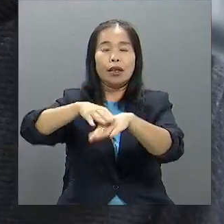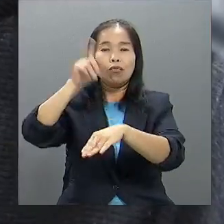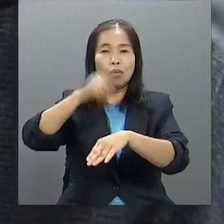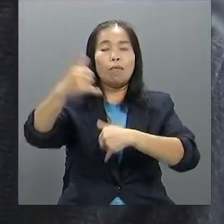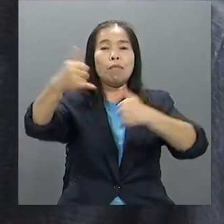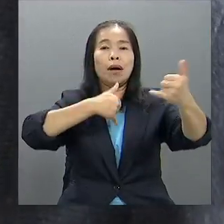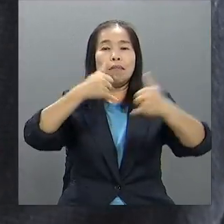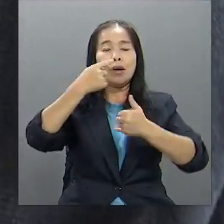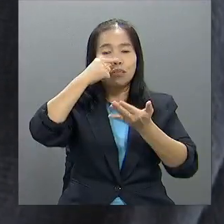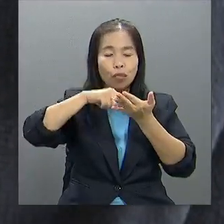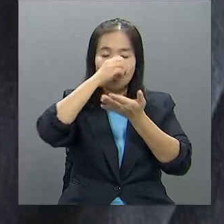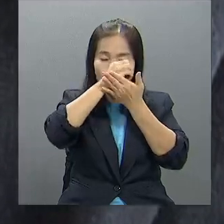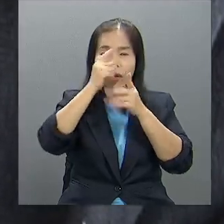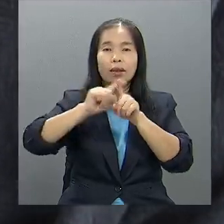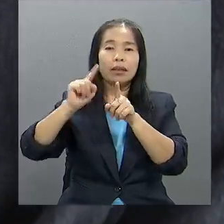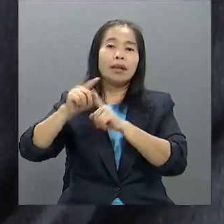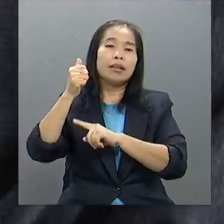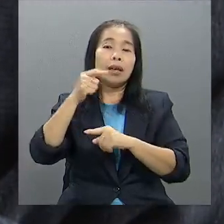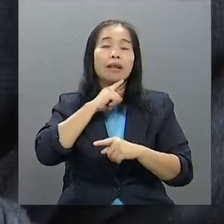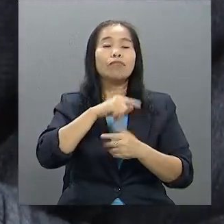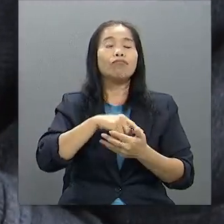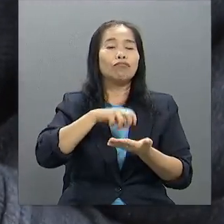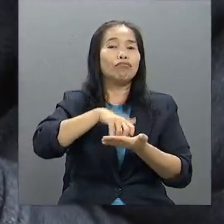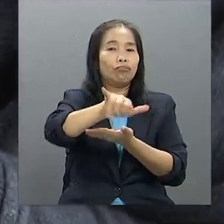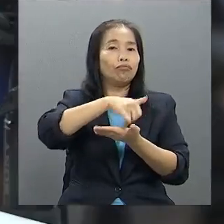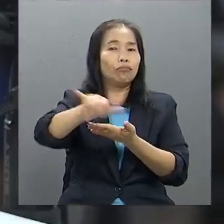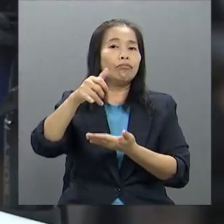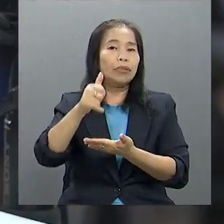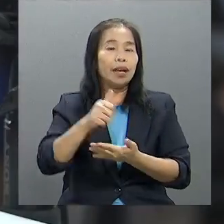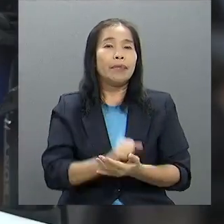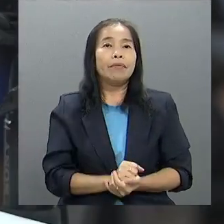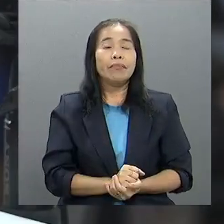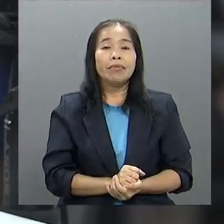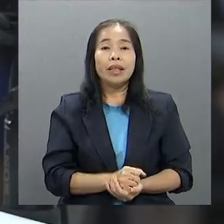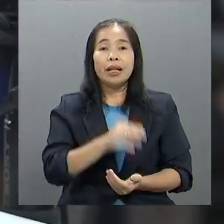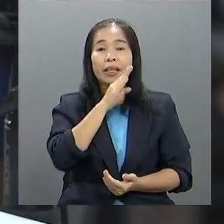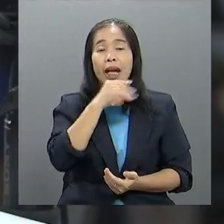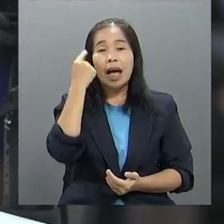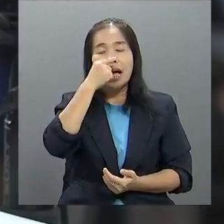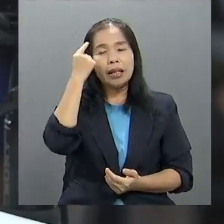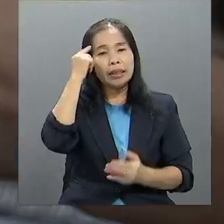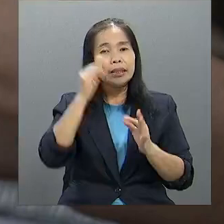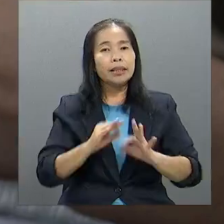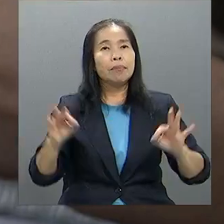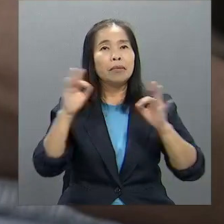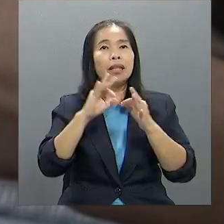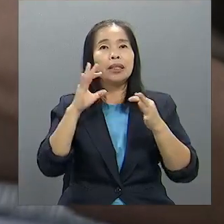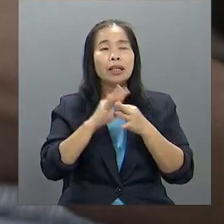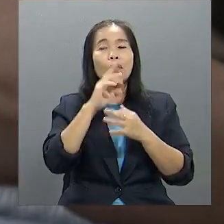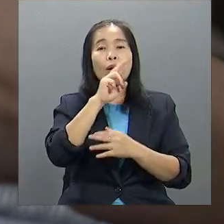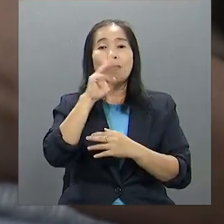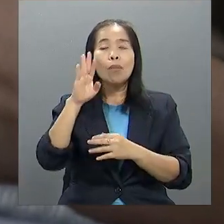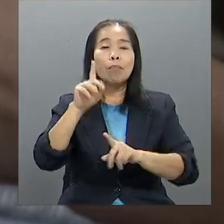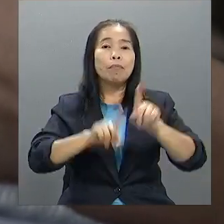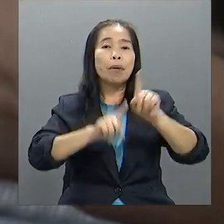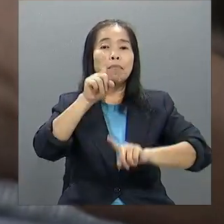ว่าจะเตือนหรือไม่เท่านั้นใครที่เห็นความสำคัญของการใช้ระบบประเมินความเสี่ยงของสถ